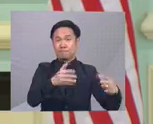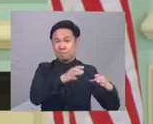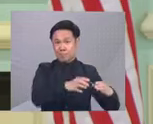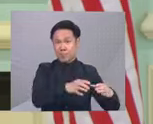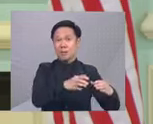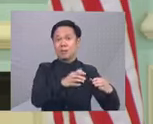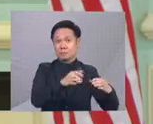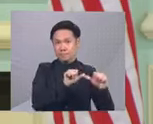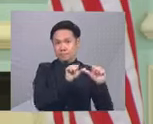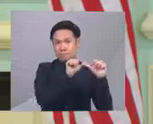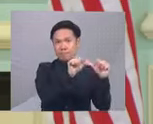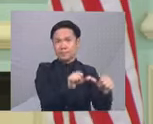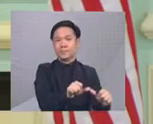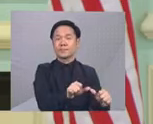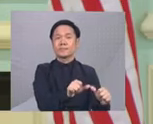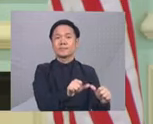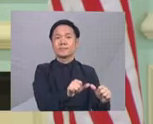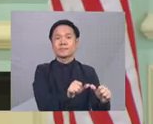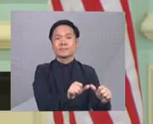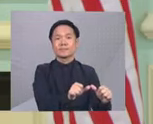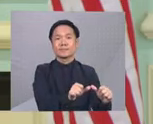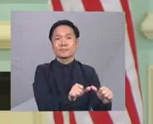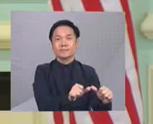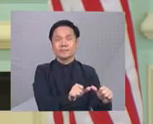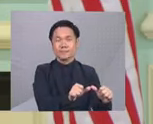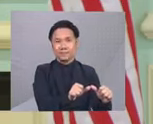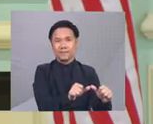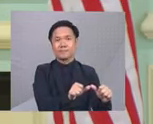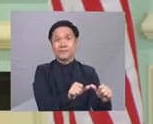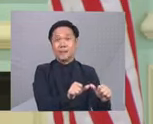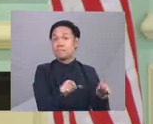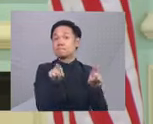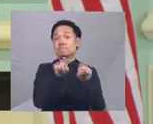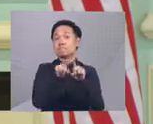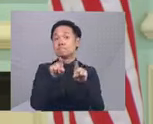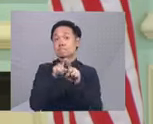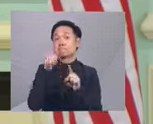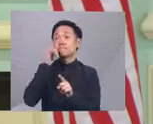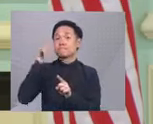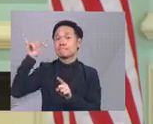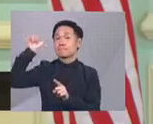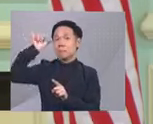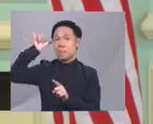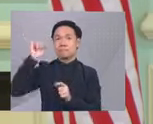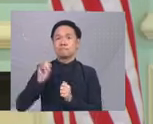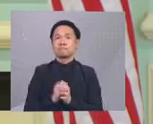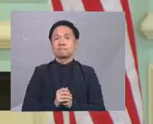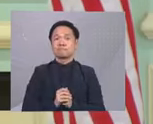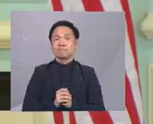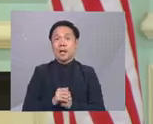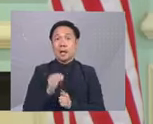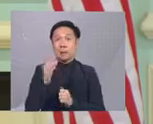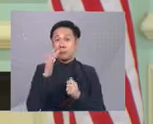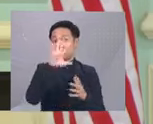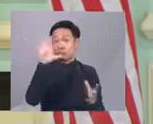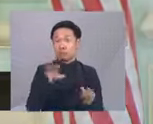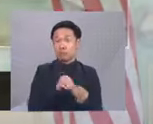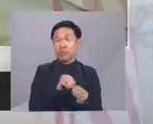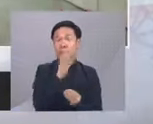telah beroperasi iaitu sama seperti hari sebelumnya yang mana